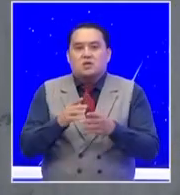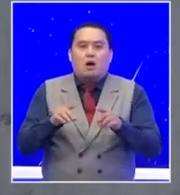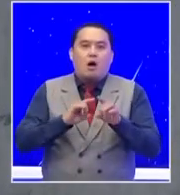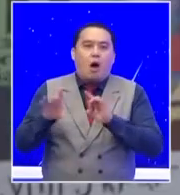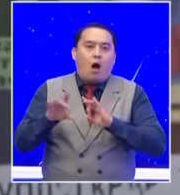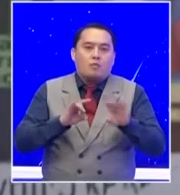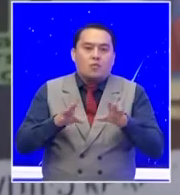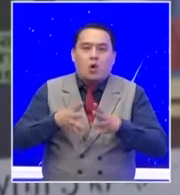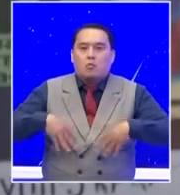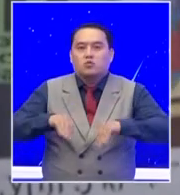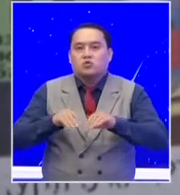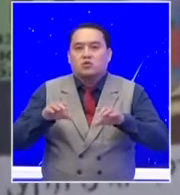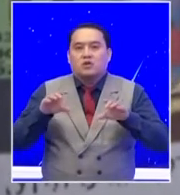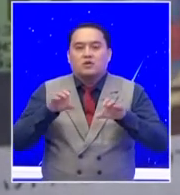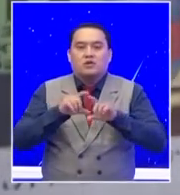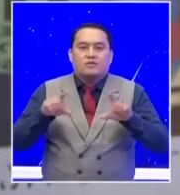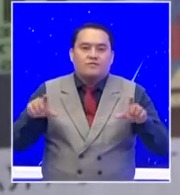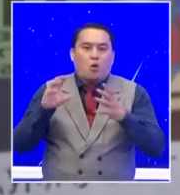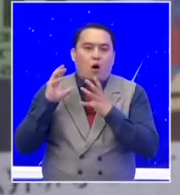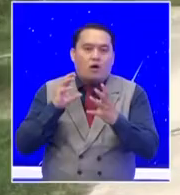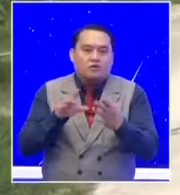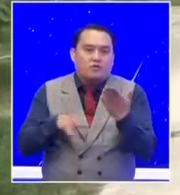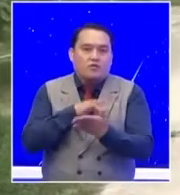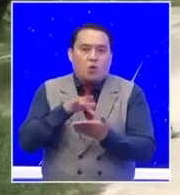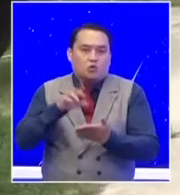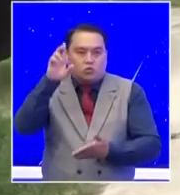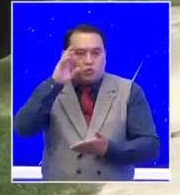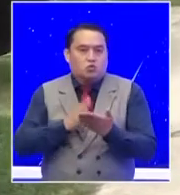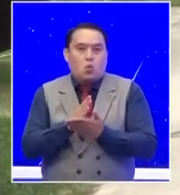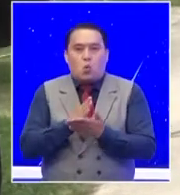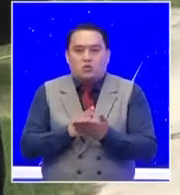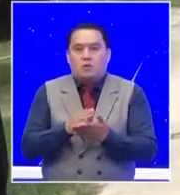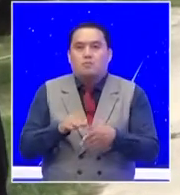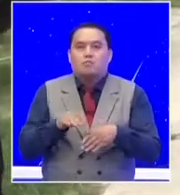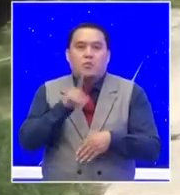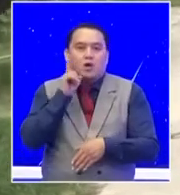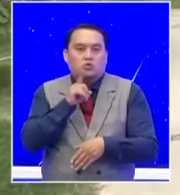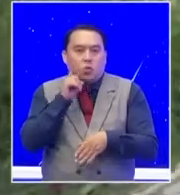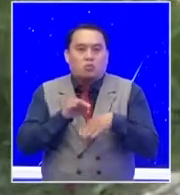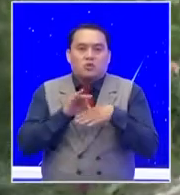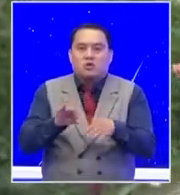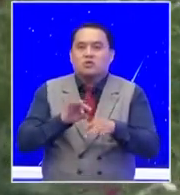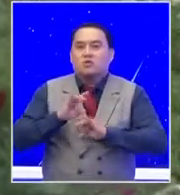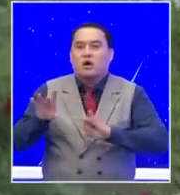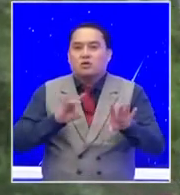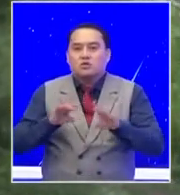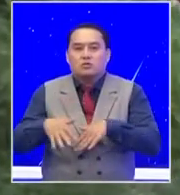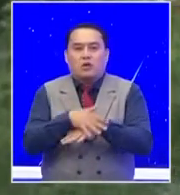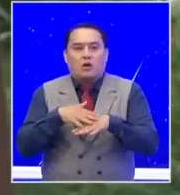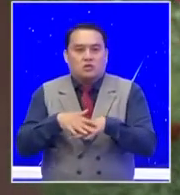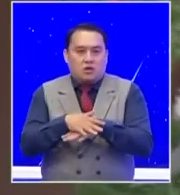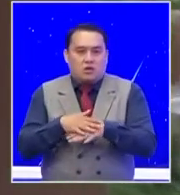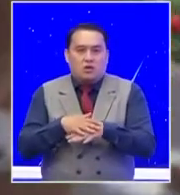объявлений, в общественном транспорте и на автомобилях госслужащих. Проводят молодежные активисты и разъяснительную работу с